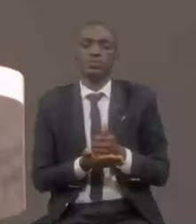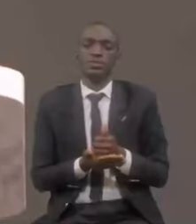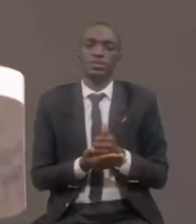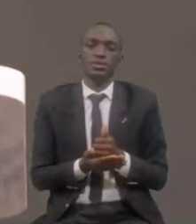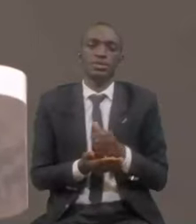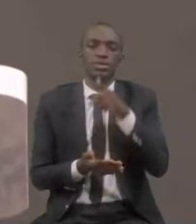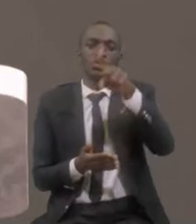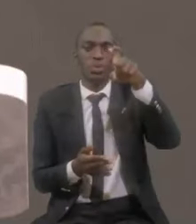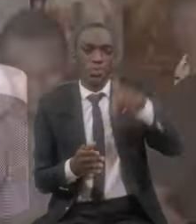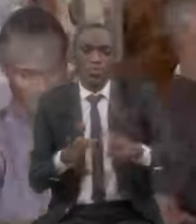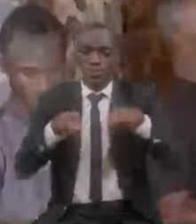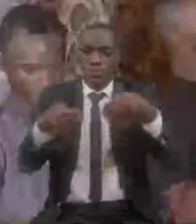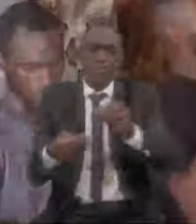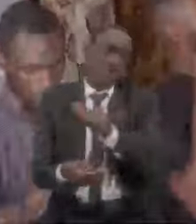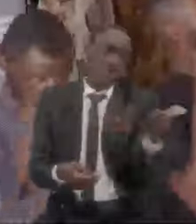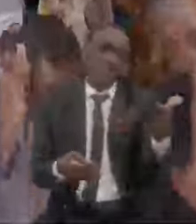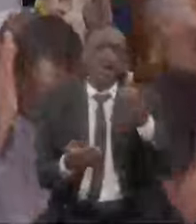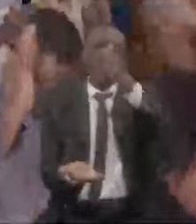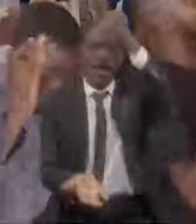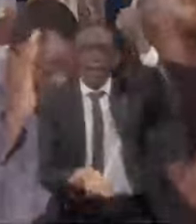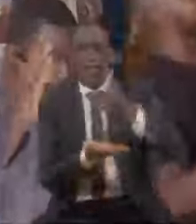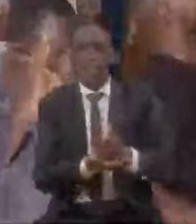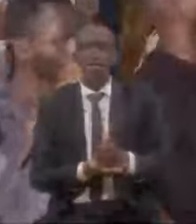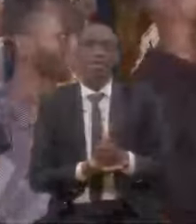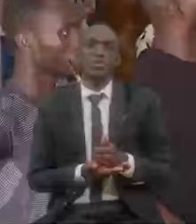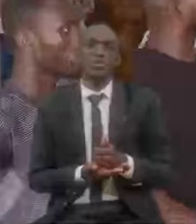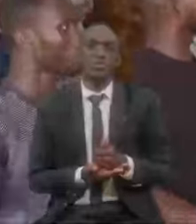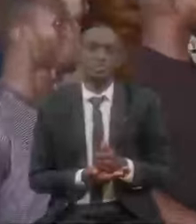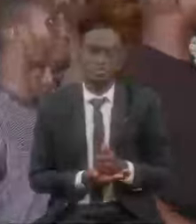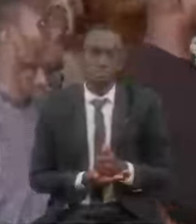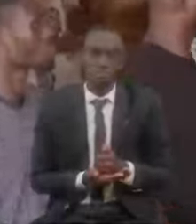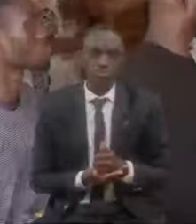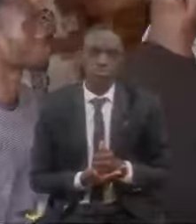Vous devez donner un autre amen.